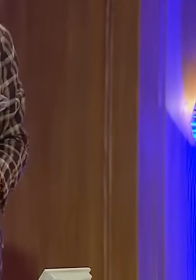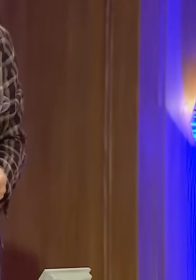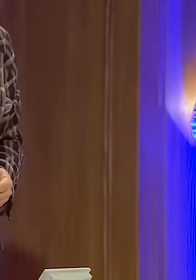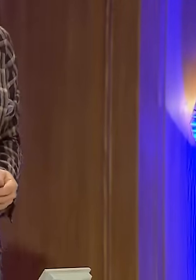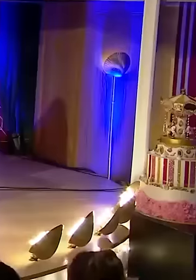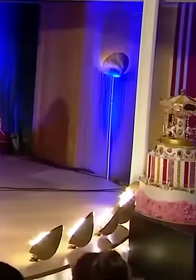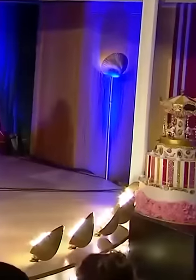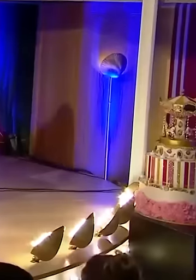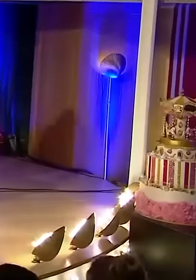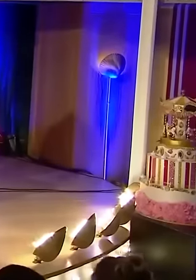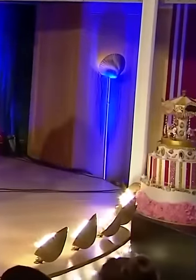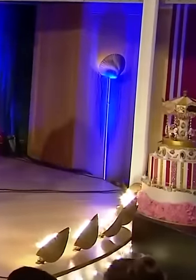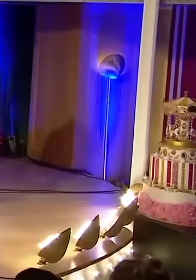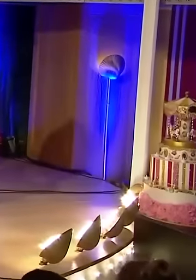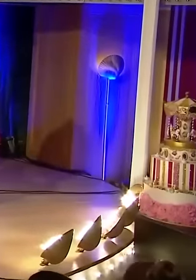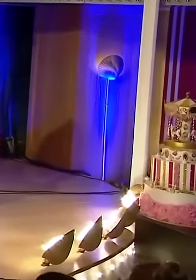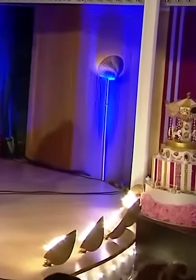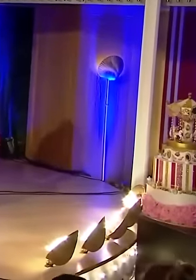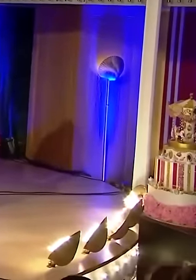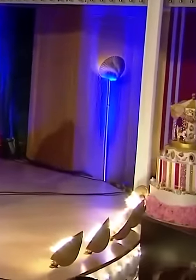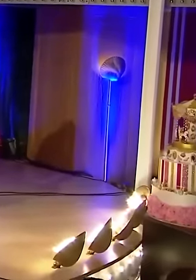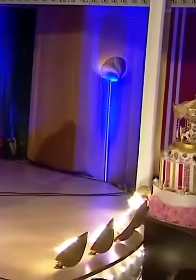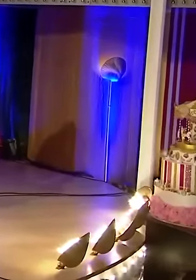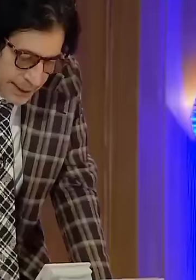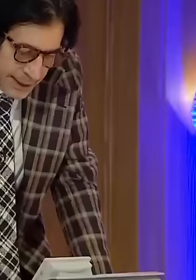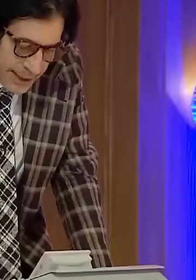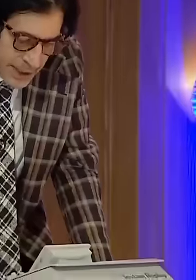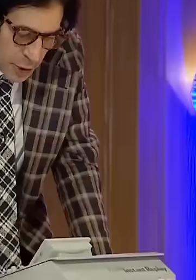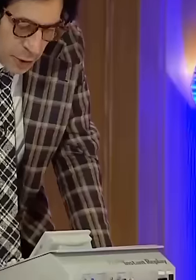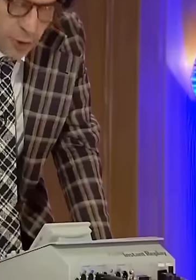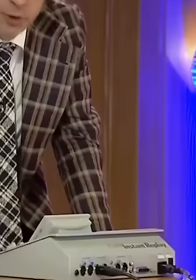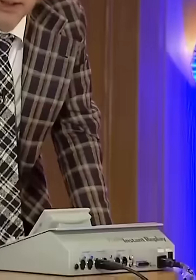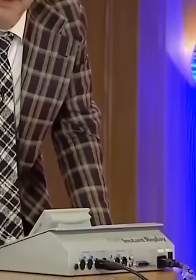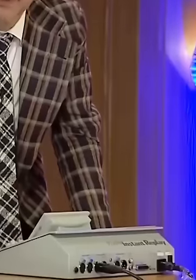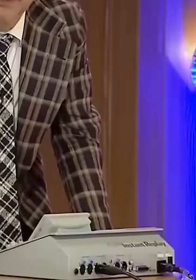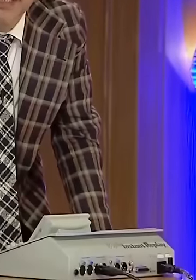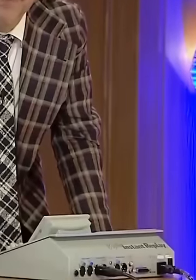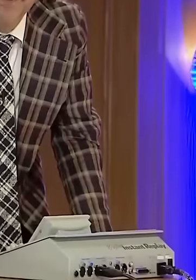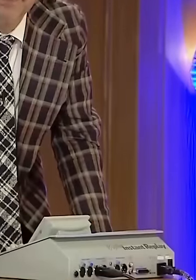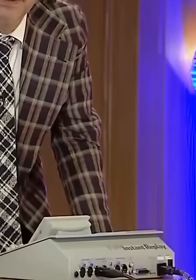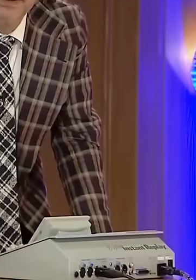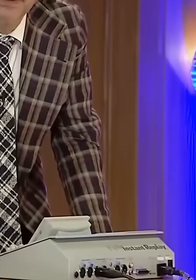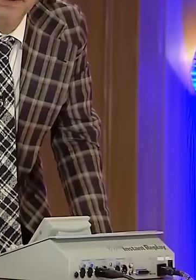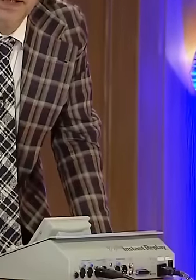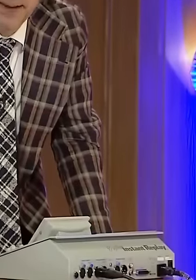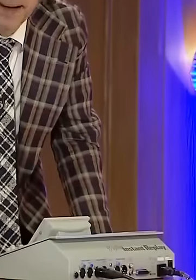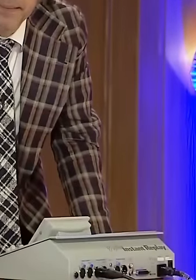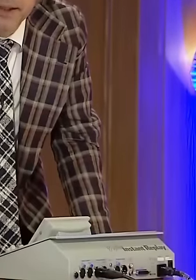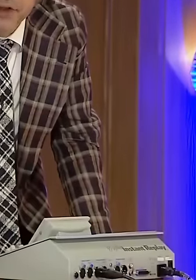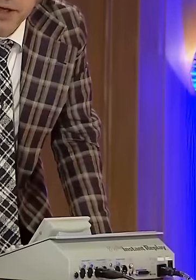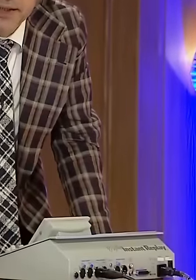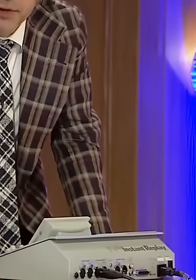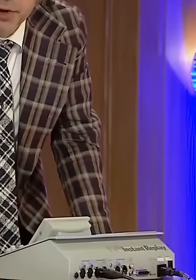Maalesef. Gördüğümüz kadarıyla. Maalesef. Burada ne söylüyor? Kıyamam. Kıyamam.